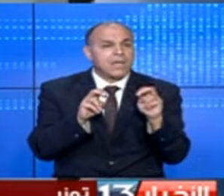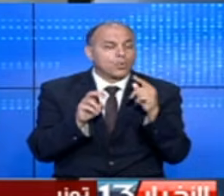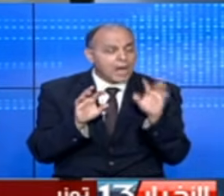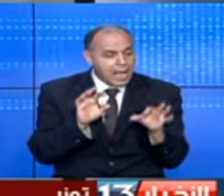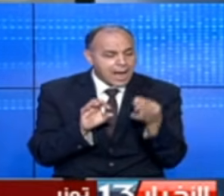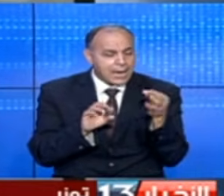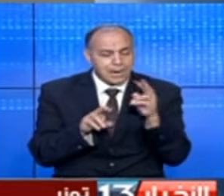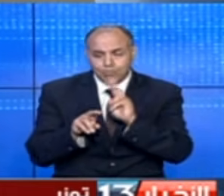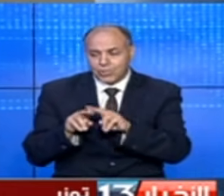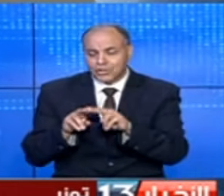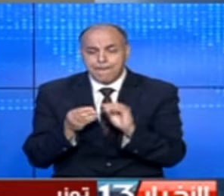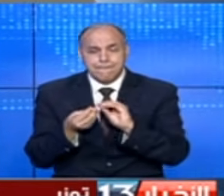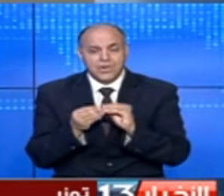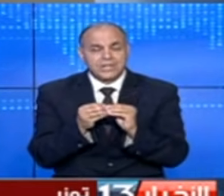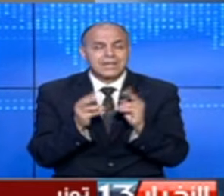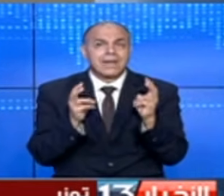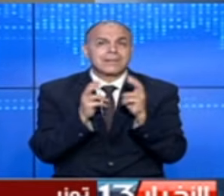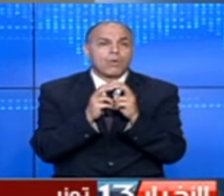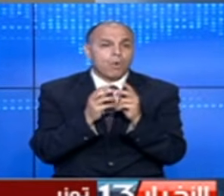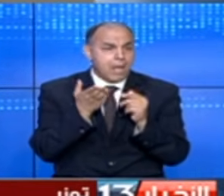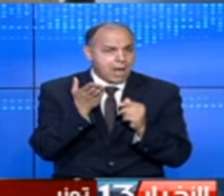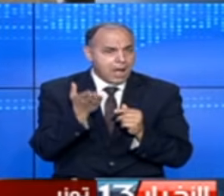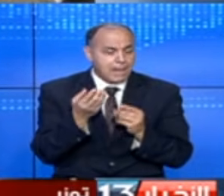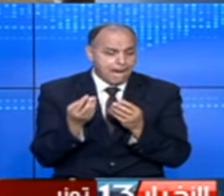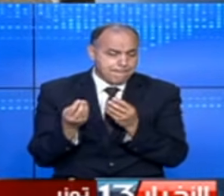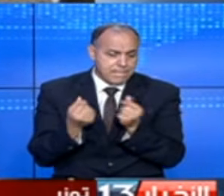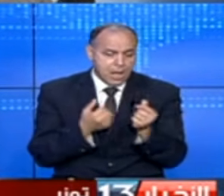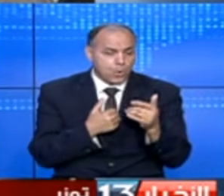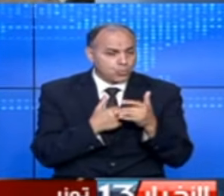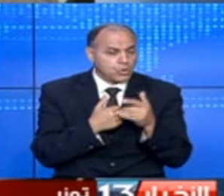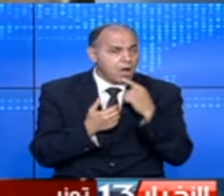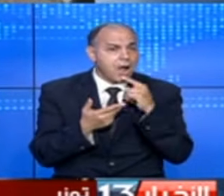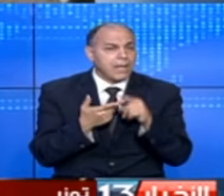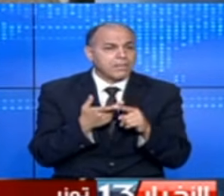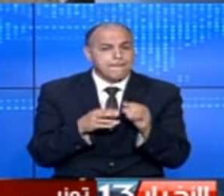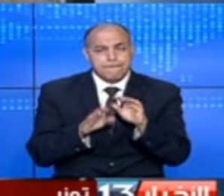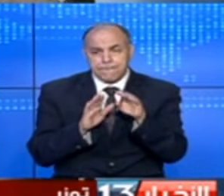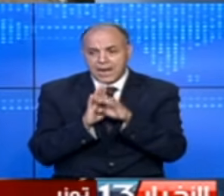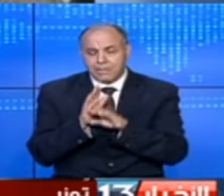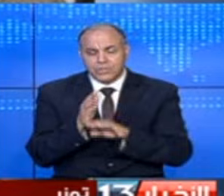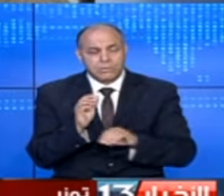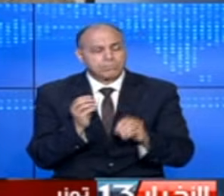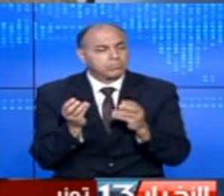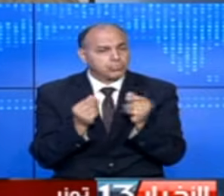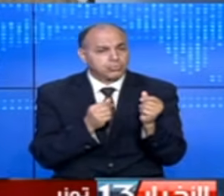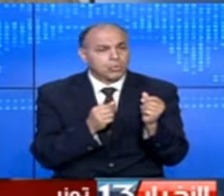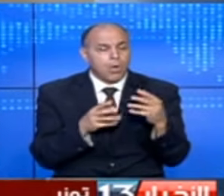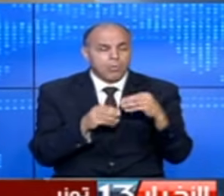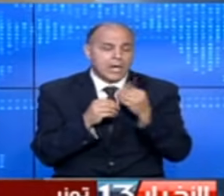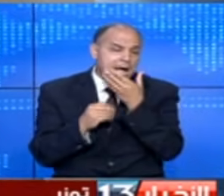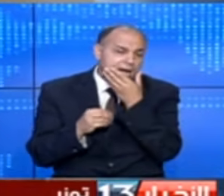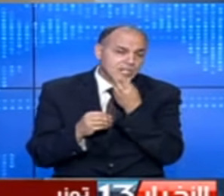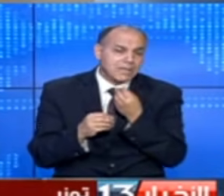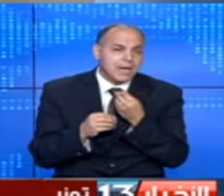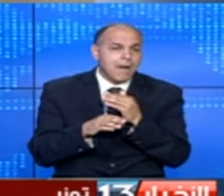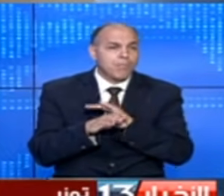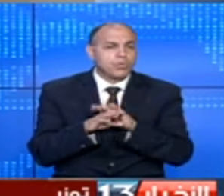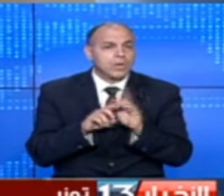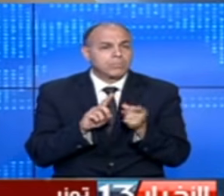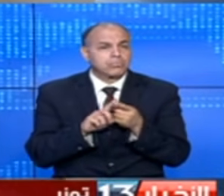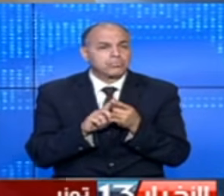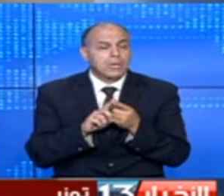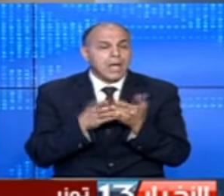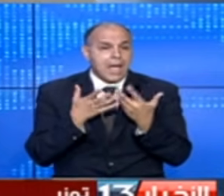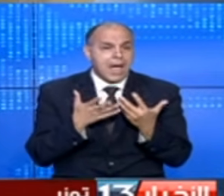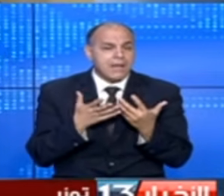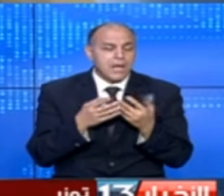حلول لمعالجة مشاكل الطاقة في علاقة بالبيئة لإرساء منظومة بيئية ومحيط أجمل من المحاور الأساسية التي